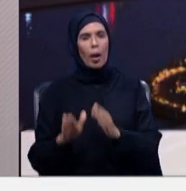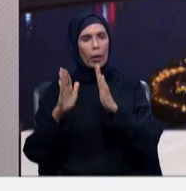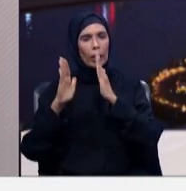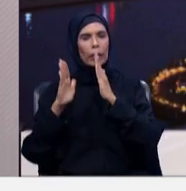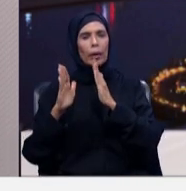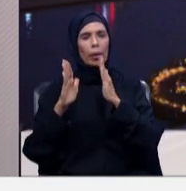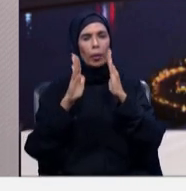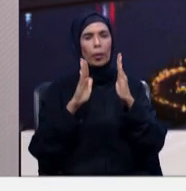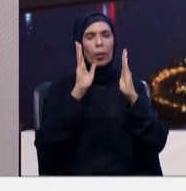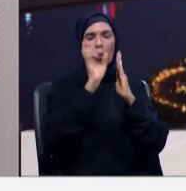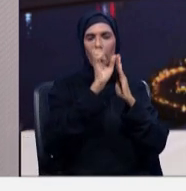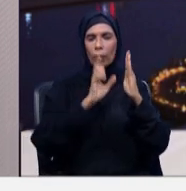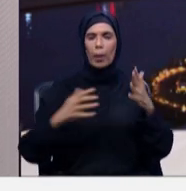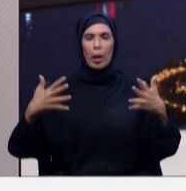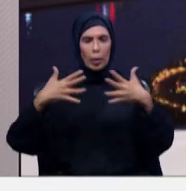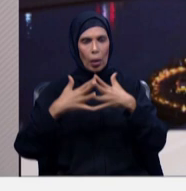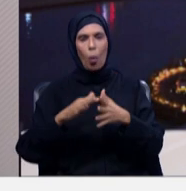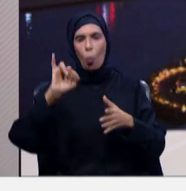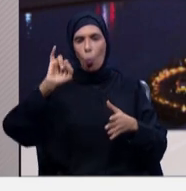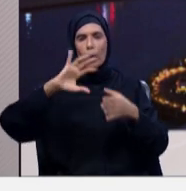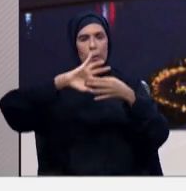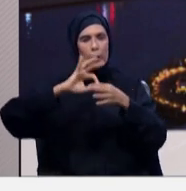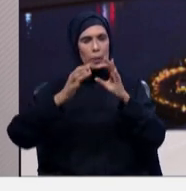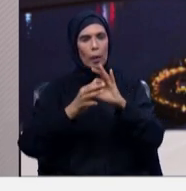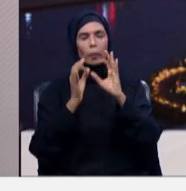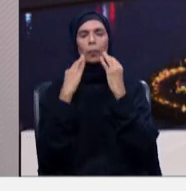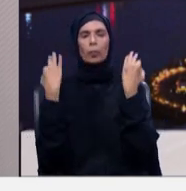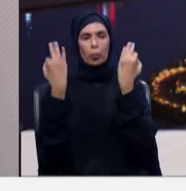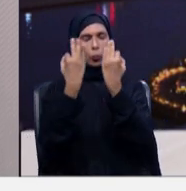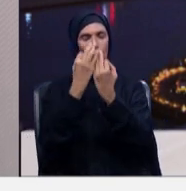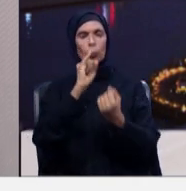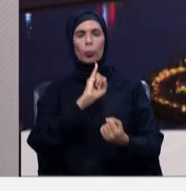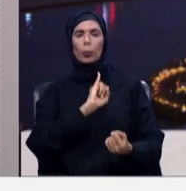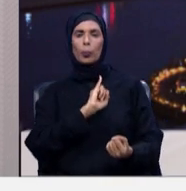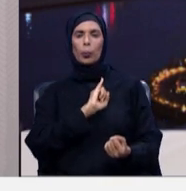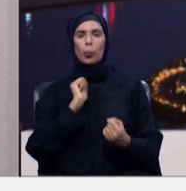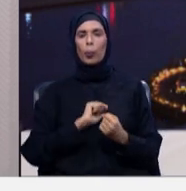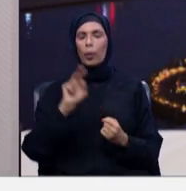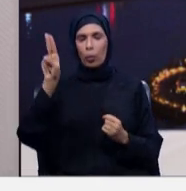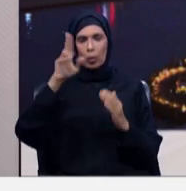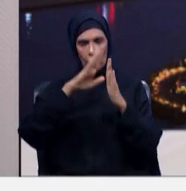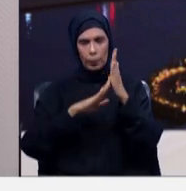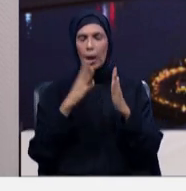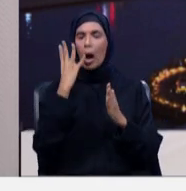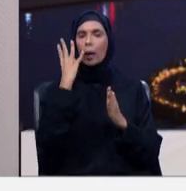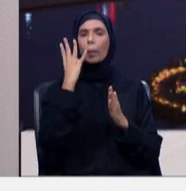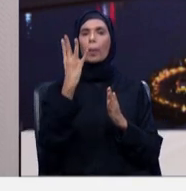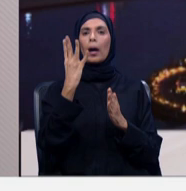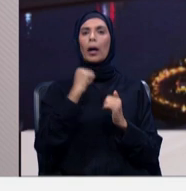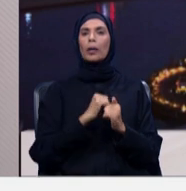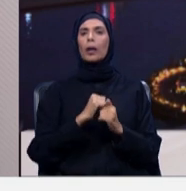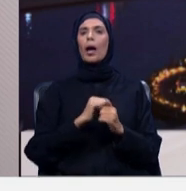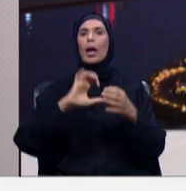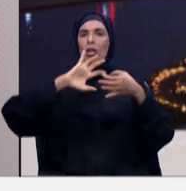وكذلك إشراك مؤسسات المجتمع المدني كما ورد في تقريركم أن هناك 4 جمعيات